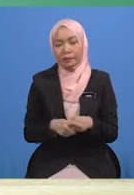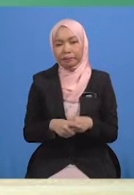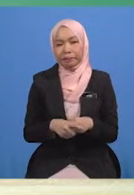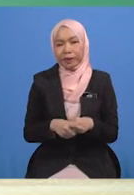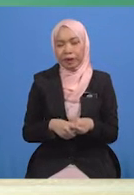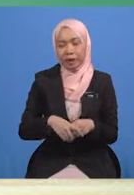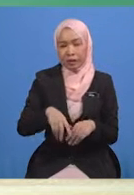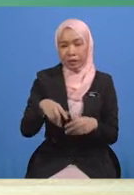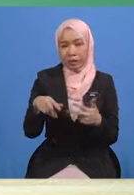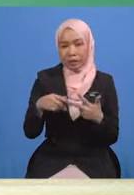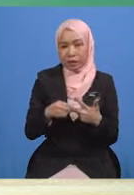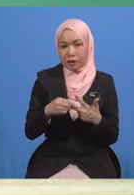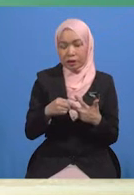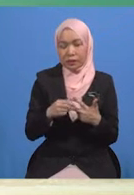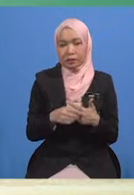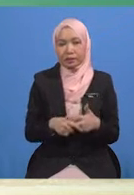Yang ketiga,